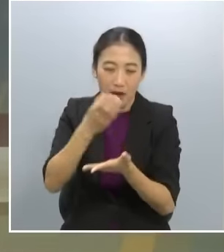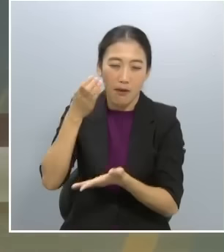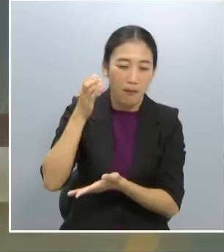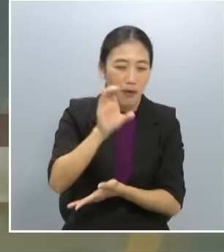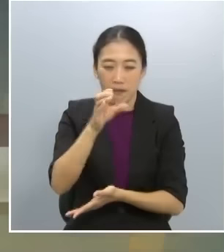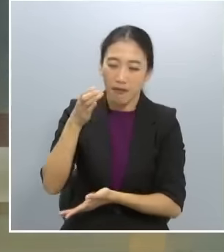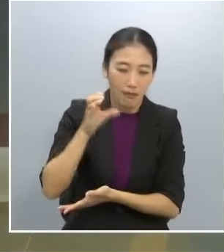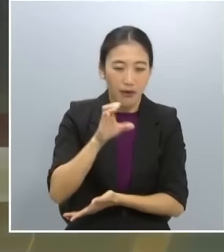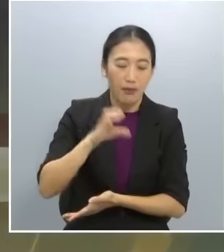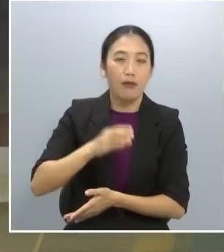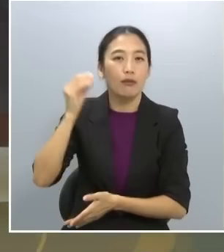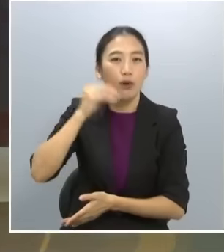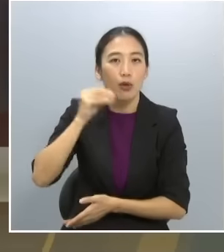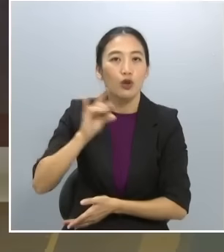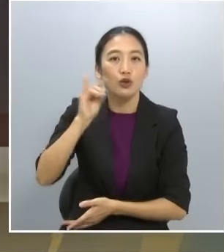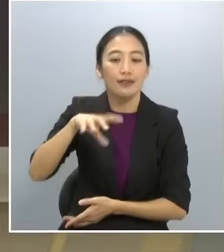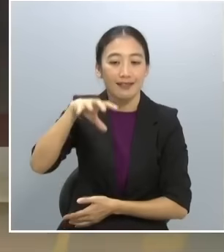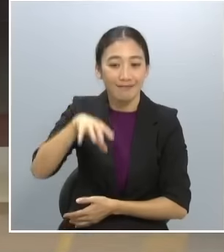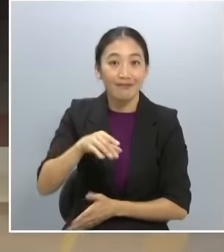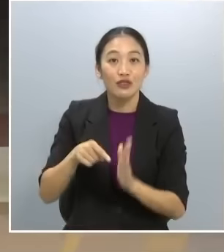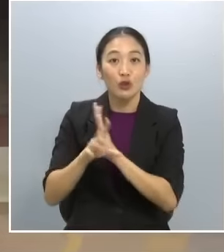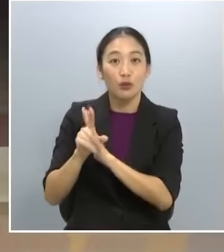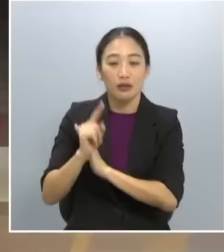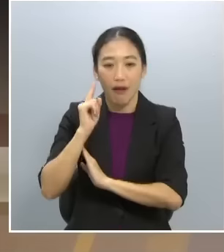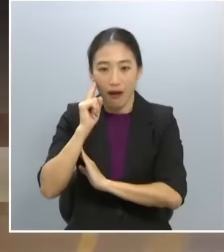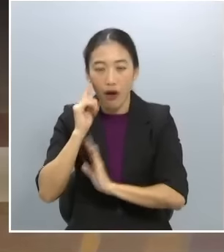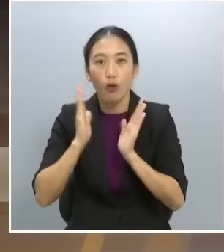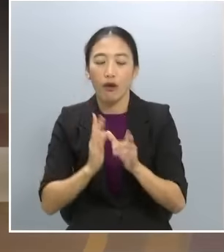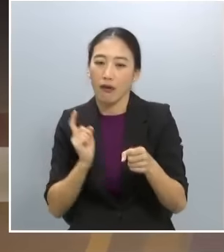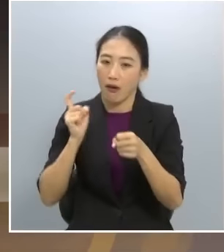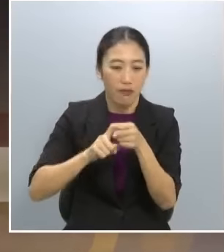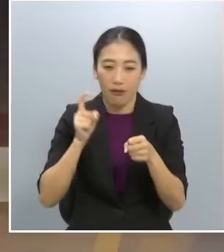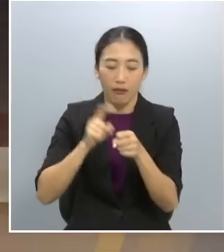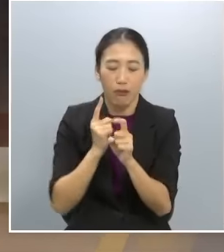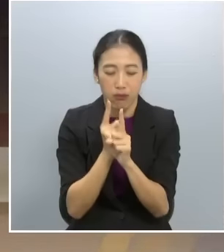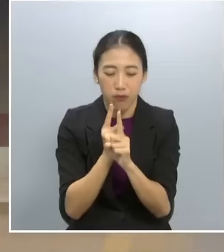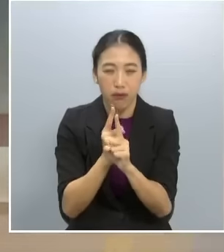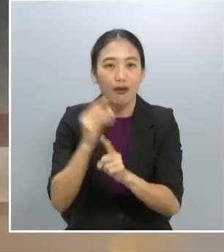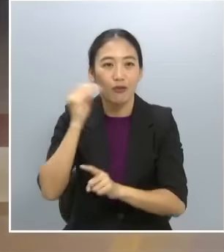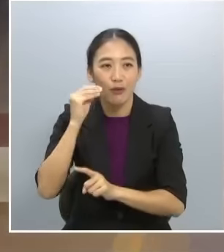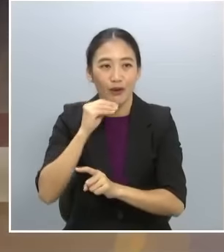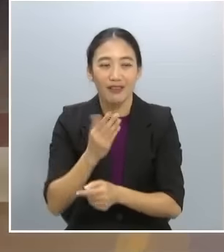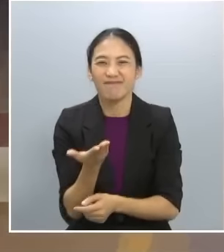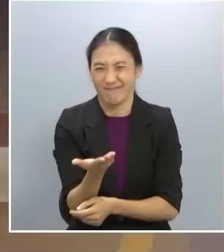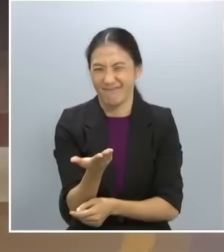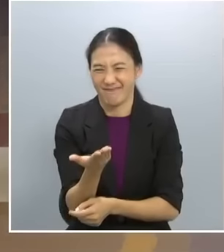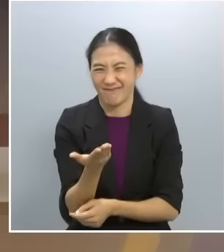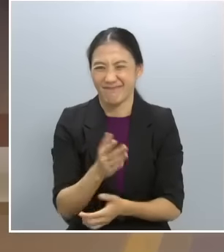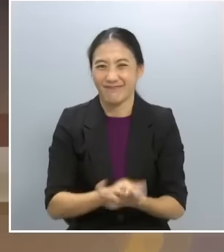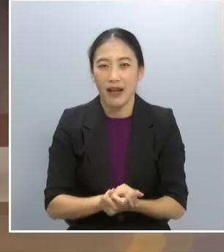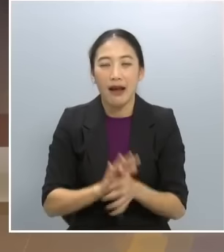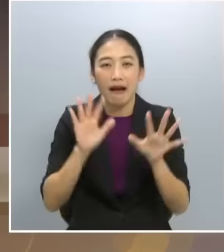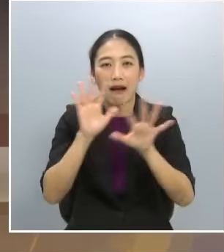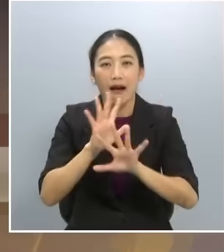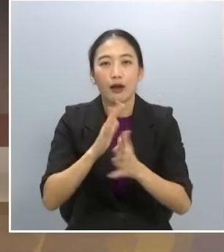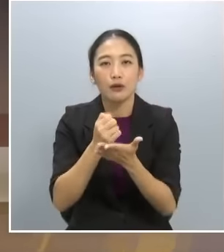พิ่มขึ้นเยอะ ตามระบุนะครับทุกผู้ชมหมูเด้งได้รับการยกย่องให้เป็นไอคอนแห่งไลฟ์สไตล์ เพราะเอา